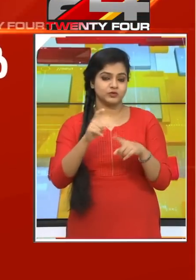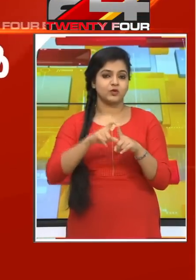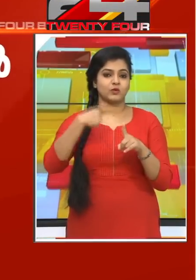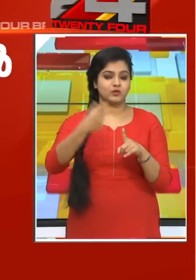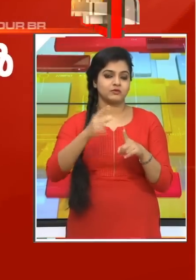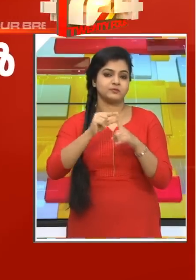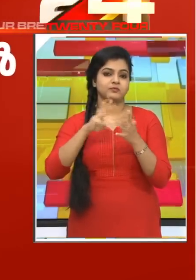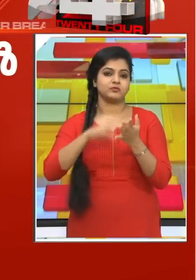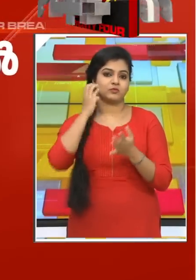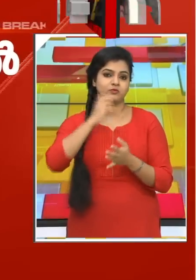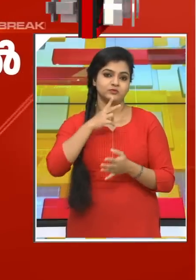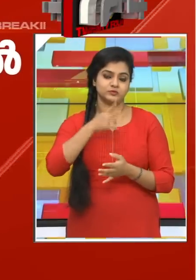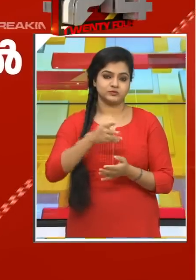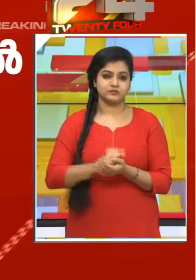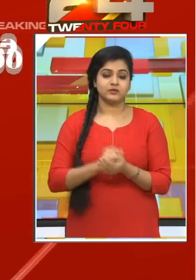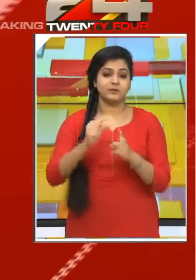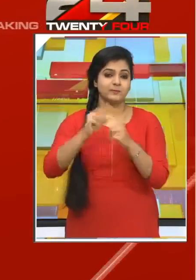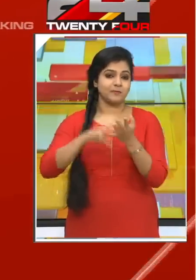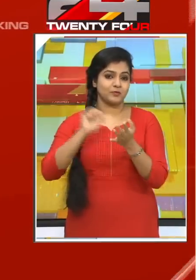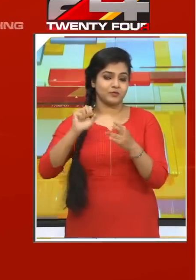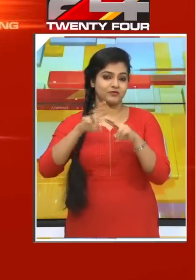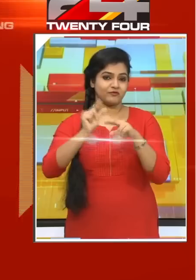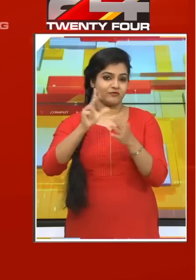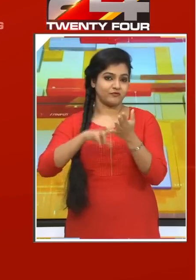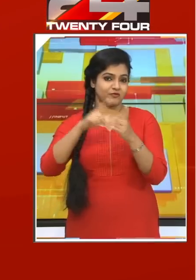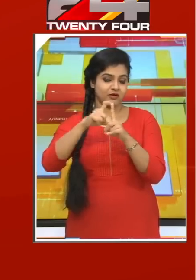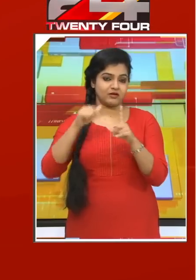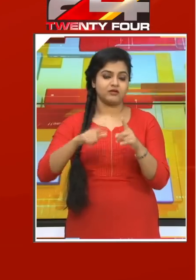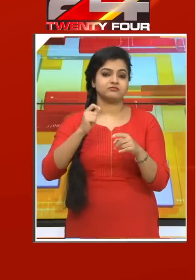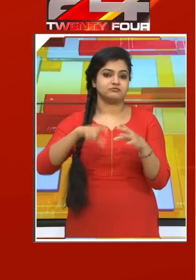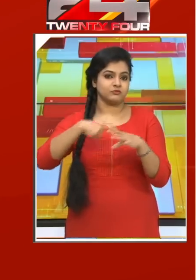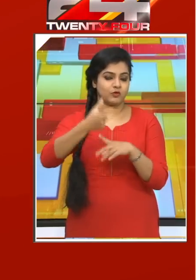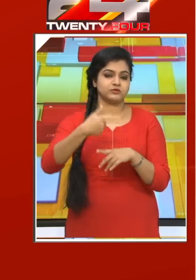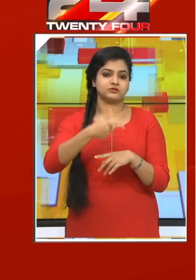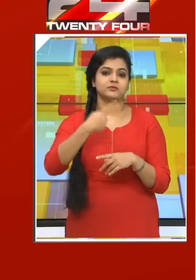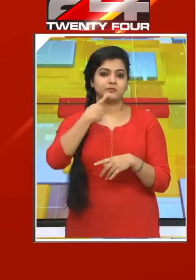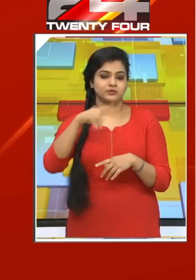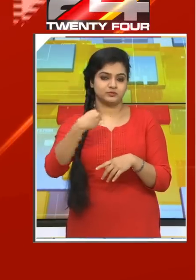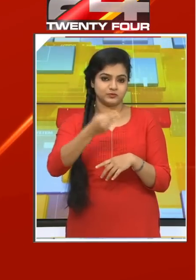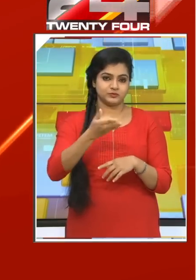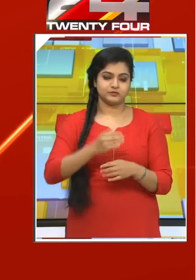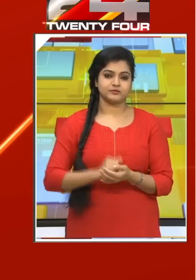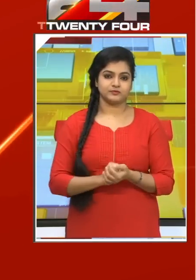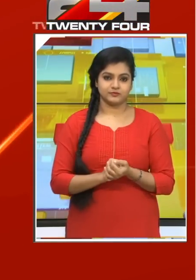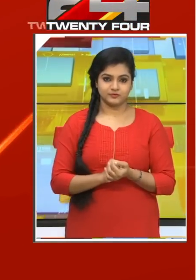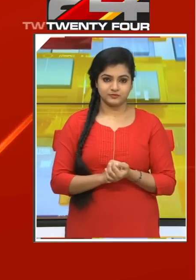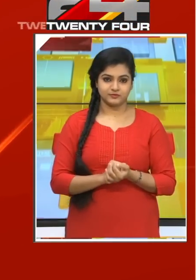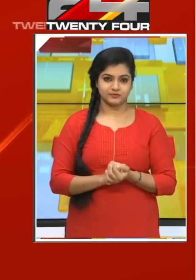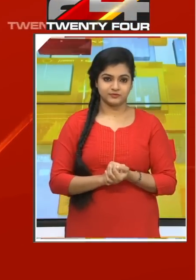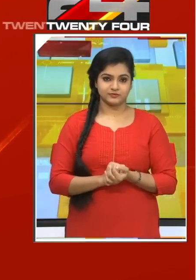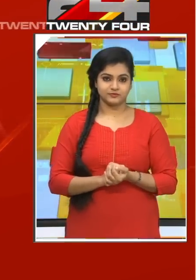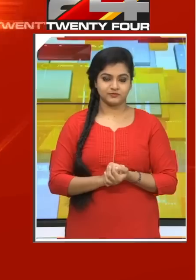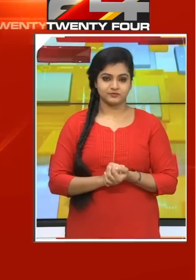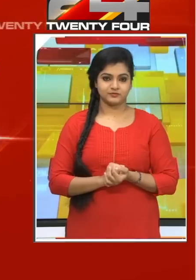പ്രഖ്യാപിച്ചു. പ്രധാനമന്ത്രിയുടെ ദുരന്ത നിവാരണ ഫണ്ടിൽ നിന്നാണ് ഈ ഒരു തുക അനുവദിക്കുന്നത് എന്നുള്ള കാര്യവും അദ്ദേഹം ഈ ഒരു